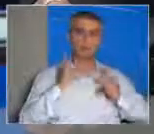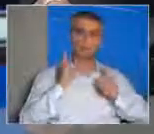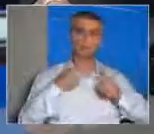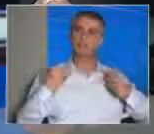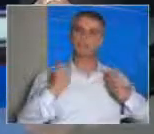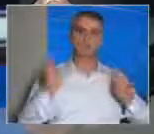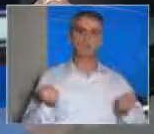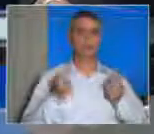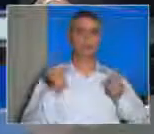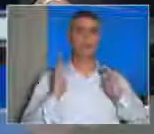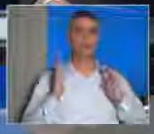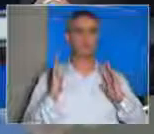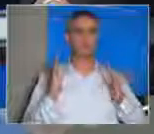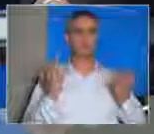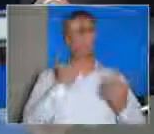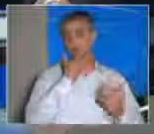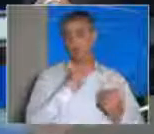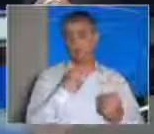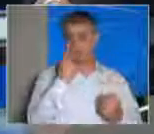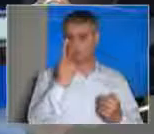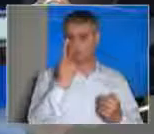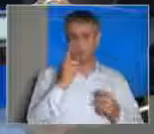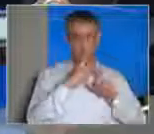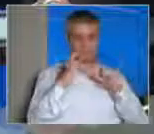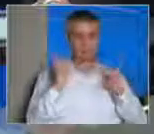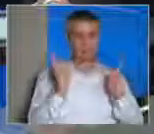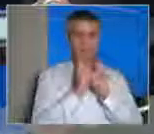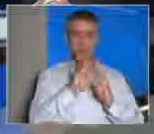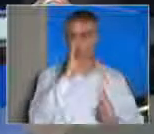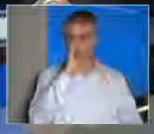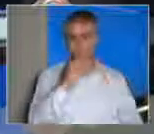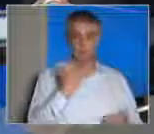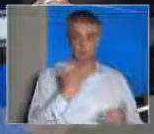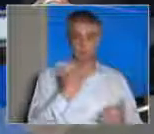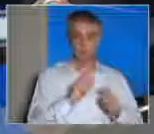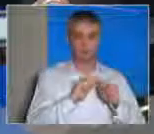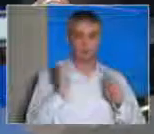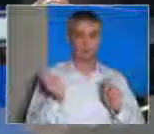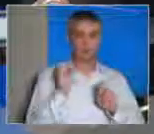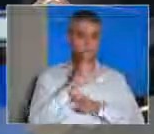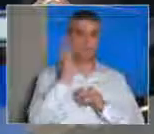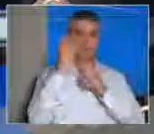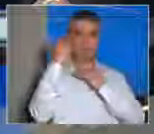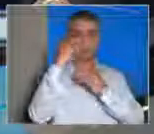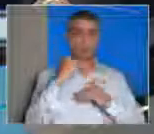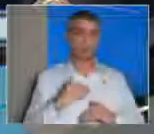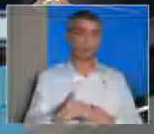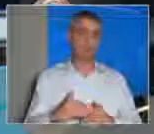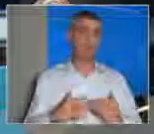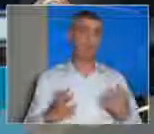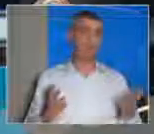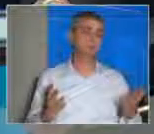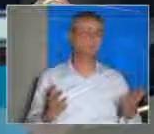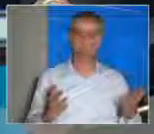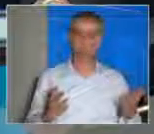אמור להיות כאן קמפיין מאוד יפה. ראיתי ככה את הטריילר הזה שכולנו צפינו בו, היום לדעתי מתפרסם עוד חלקים.